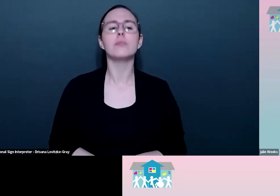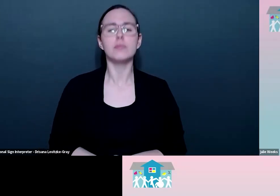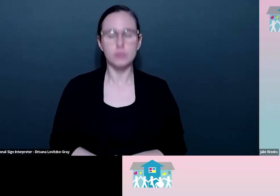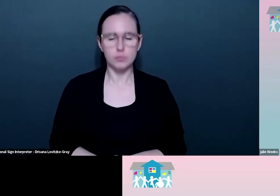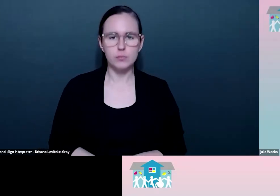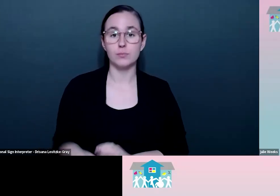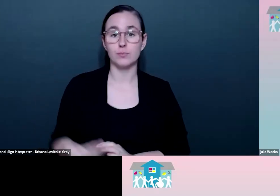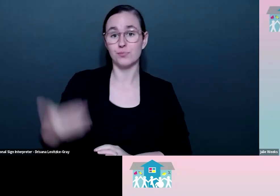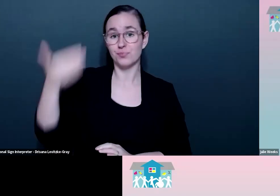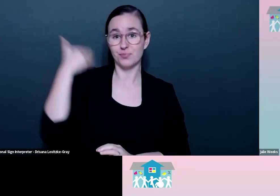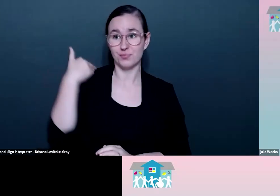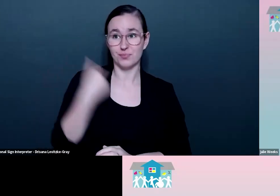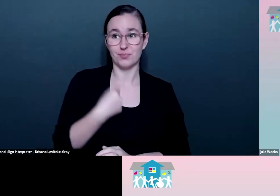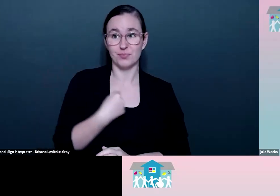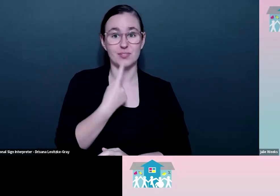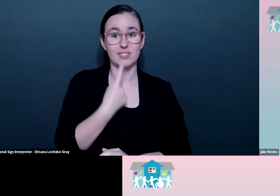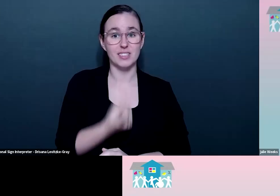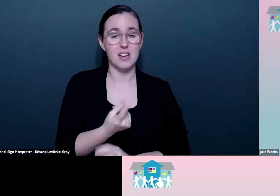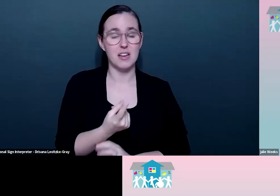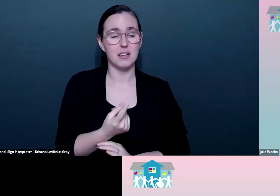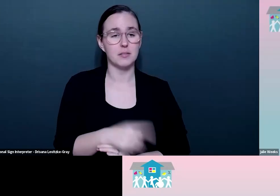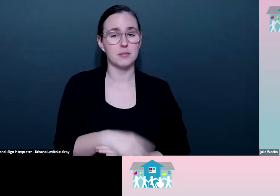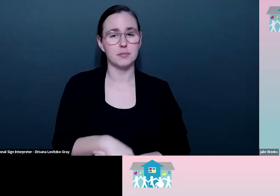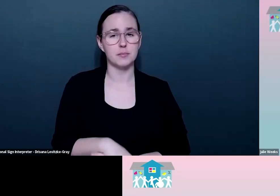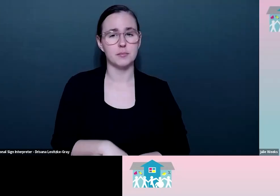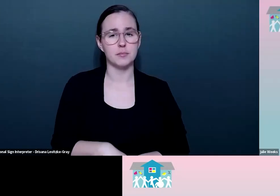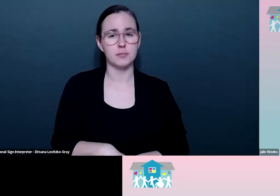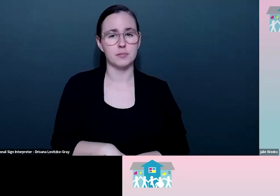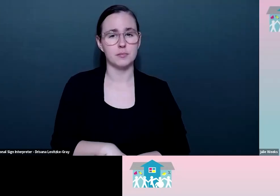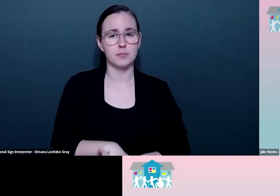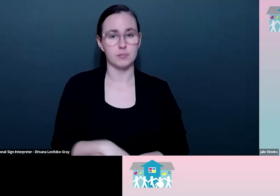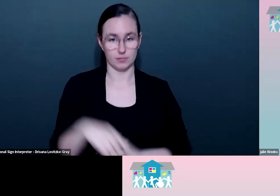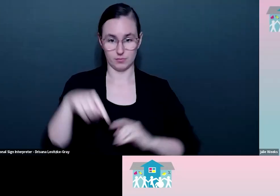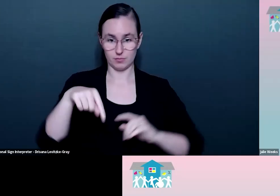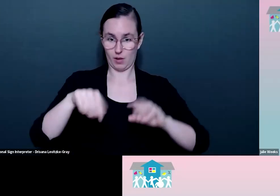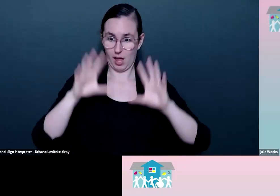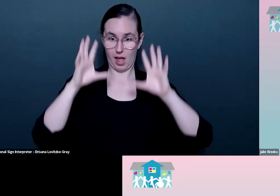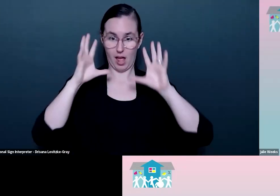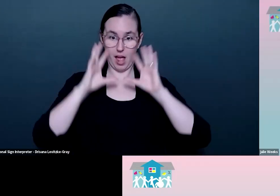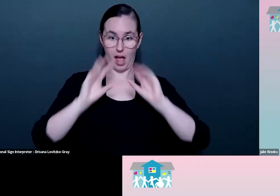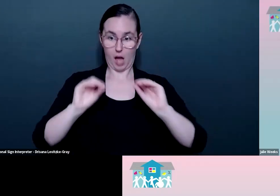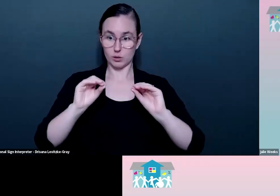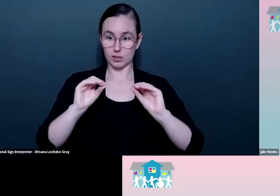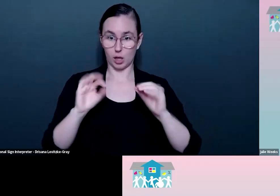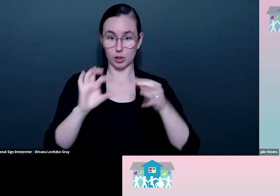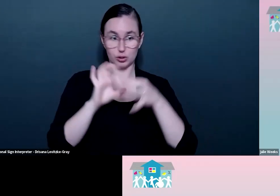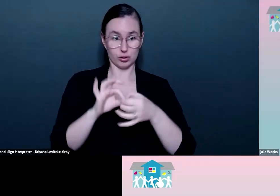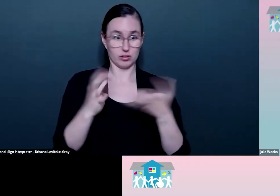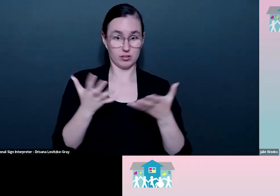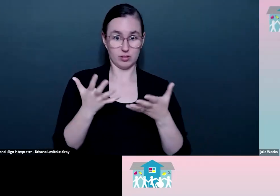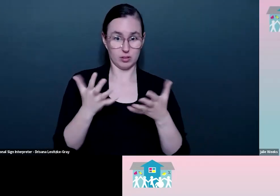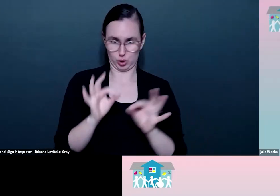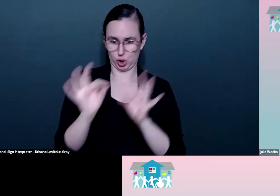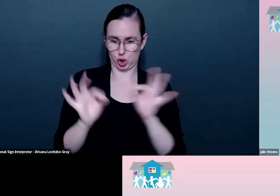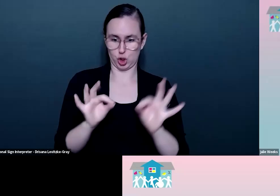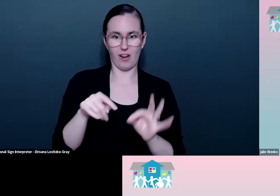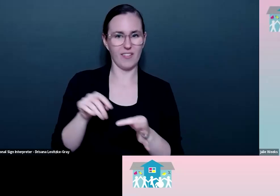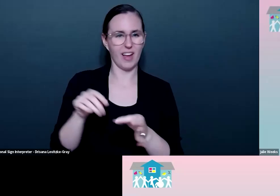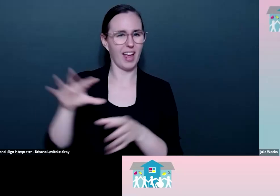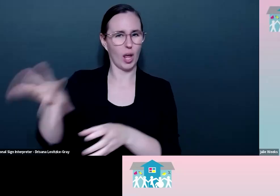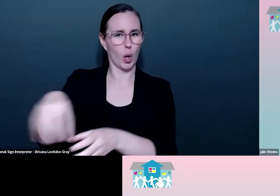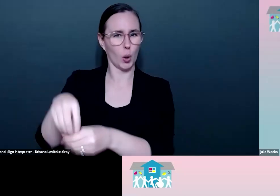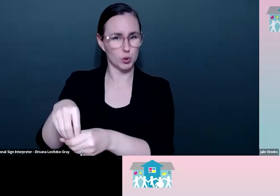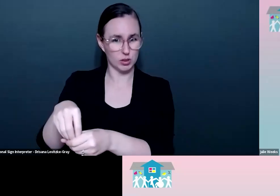couvrir du questionnement, c'est aussi dans le module d'éducation inclusive,